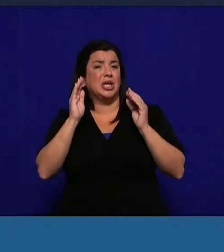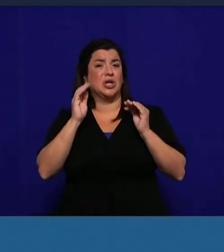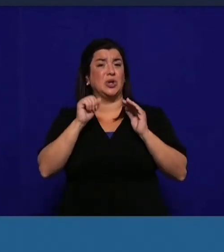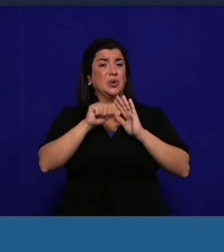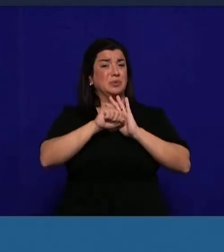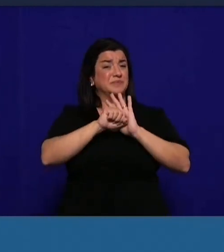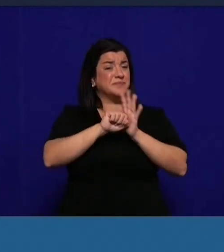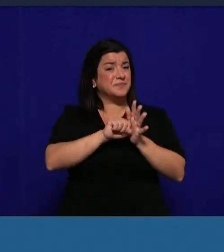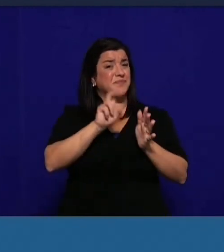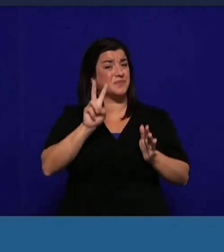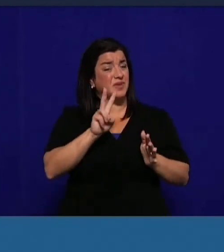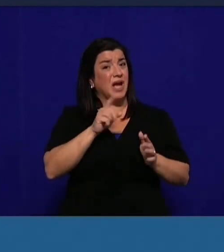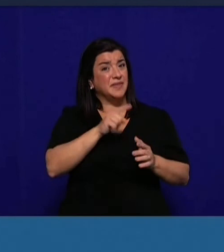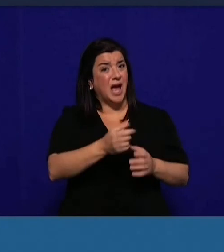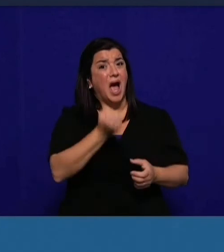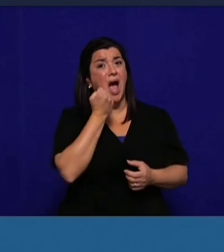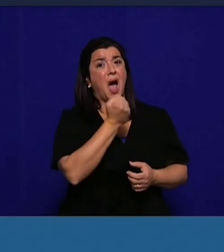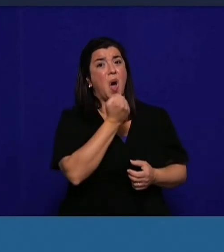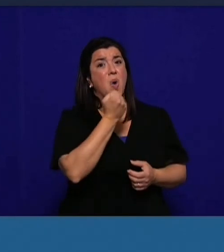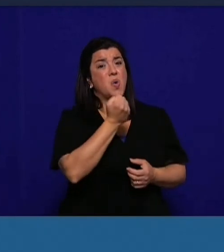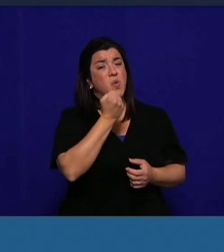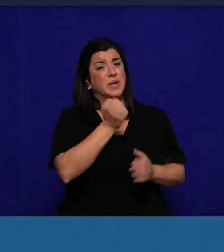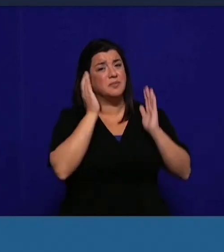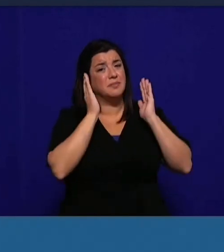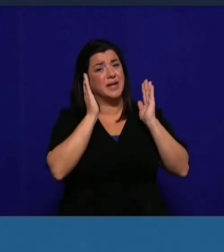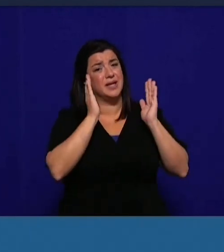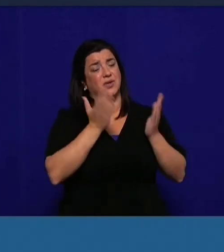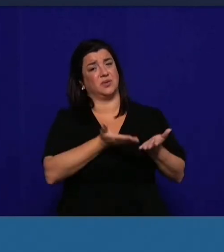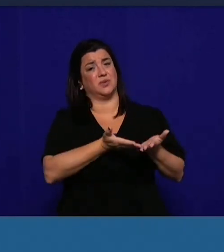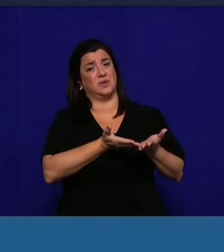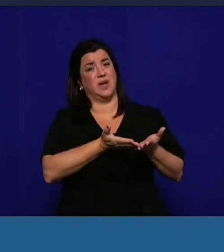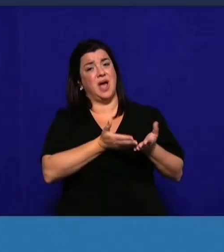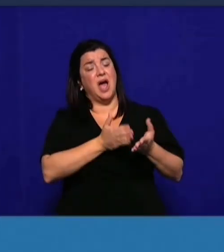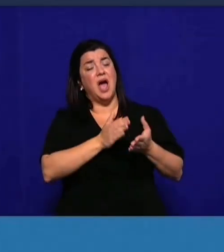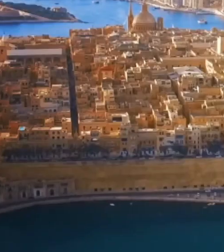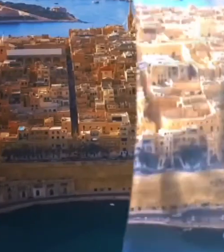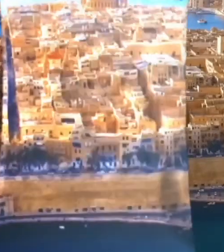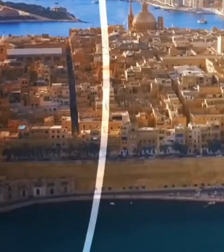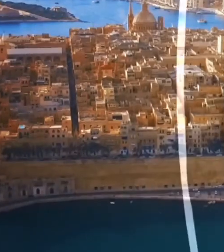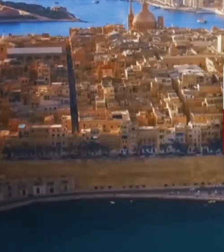ħafna iktar għoli milli inti dawn il-ftit side effects li jistgħu joħorġu.